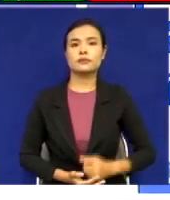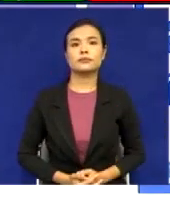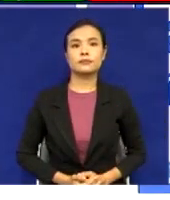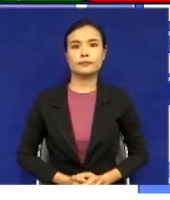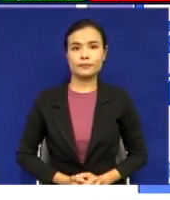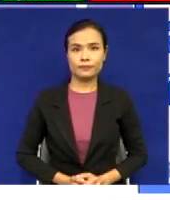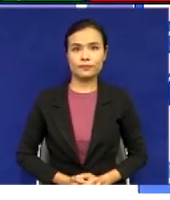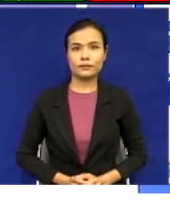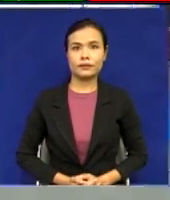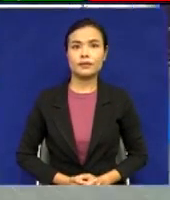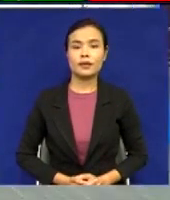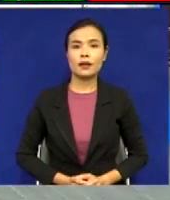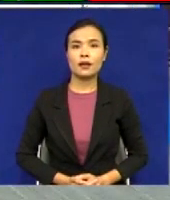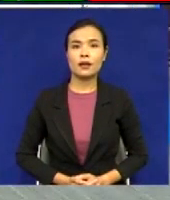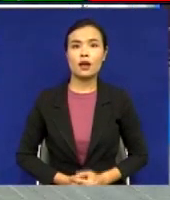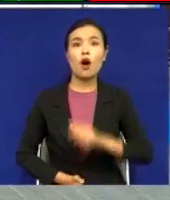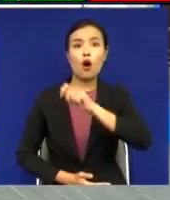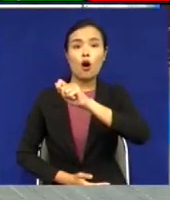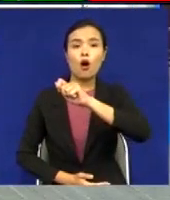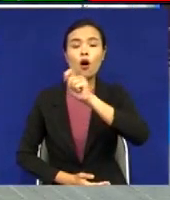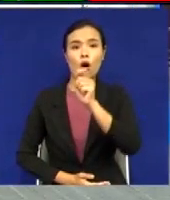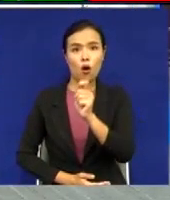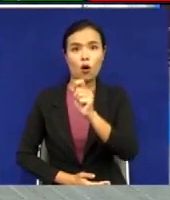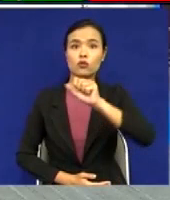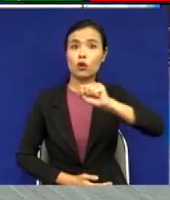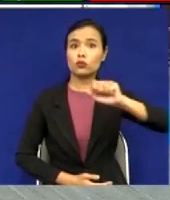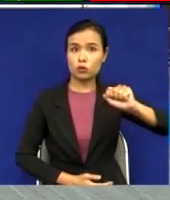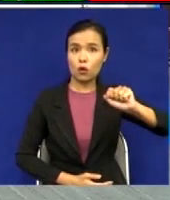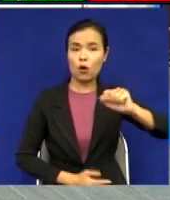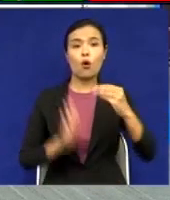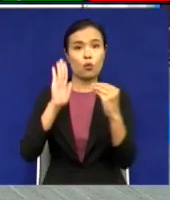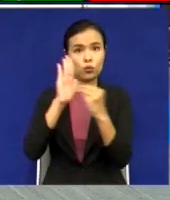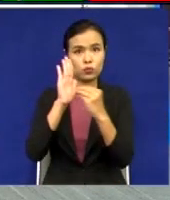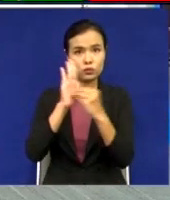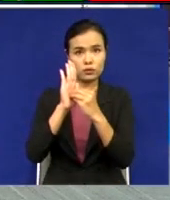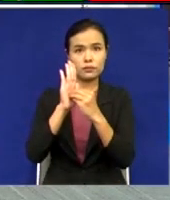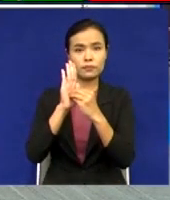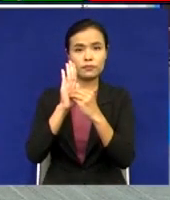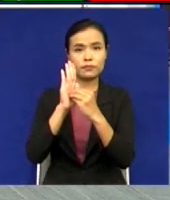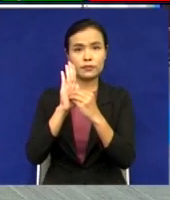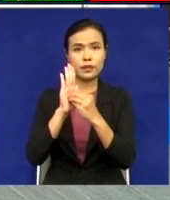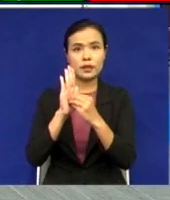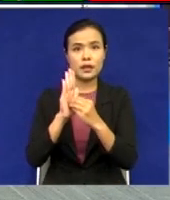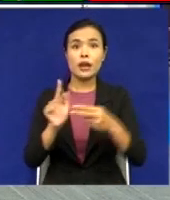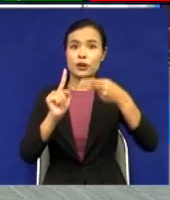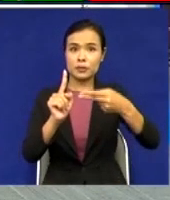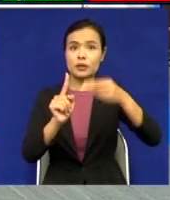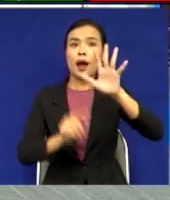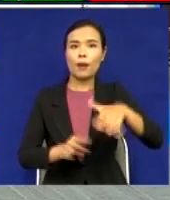แล้วก็อสมอสสในกรุงเทพมหานครนะครับจำนวน 15,000 ค